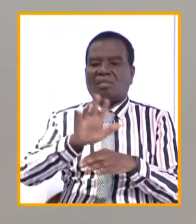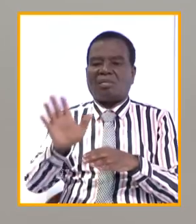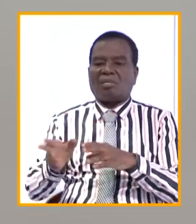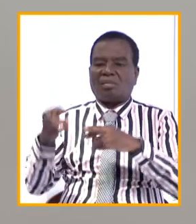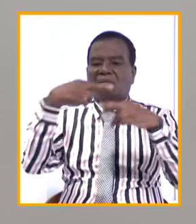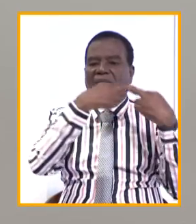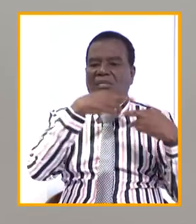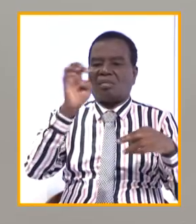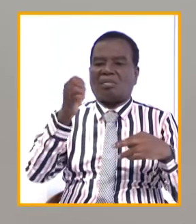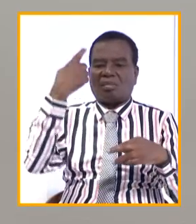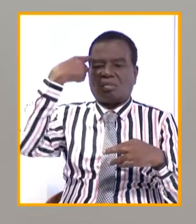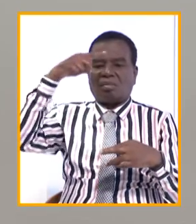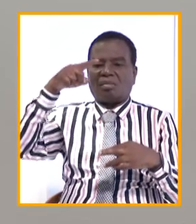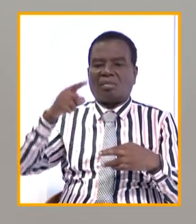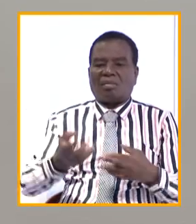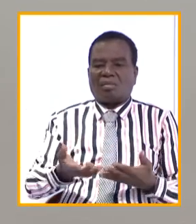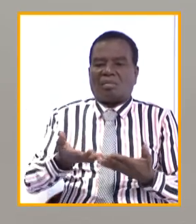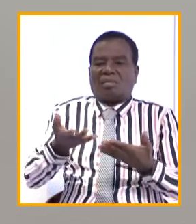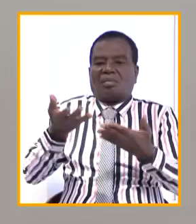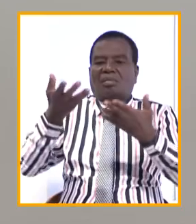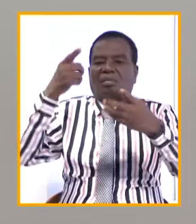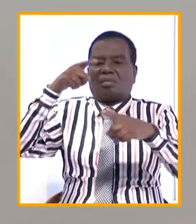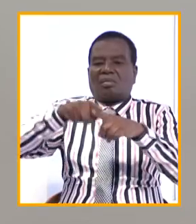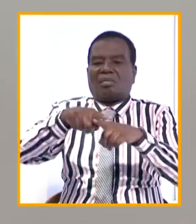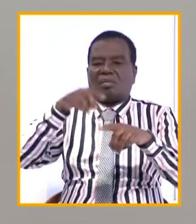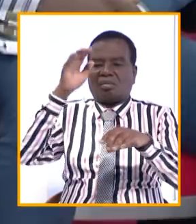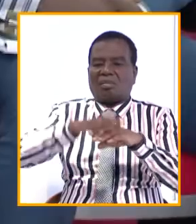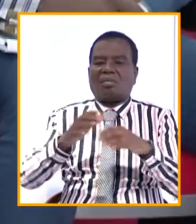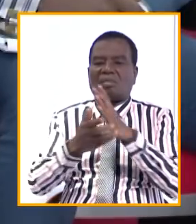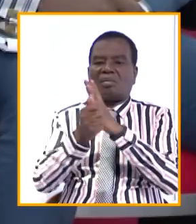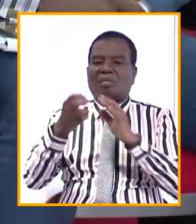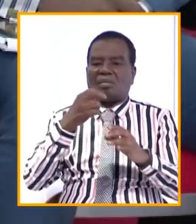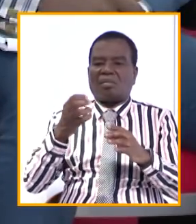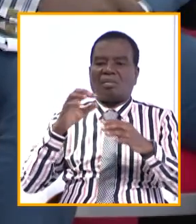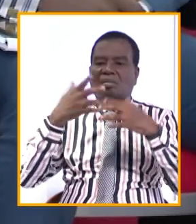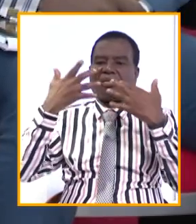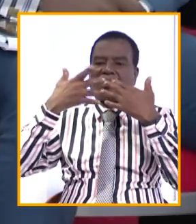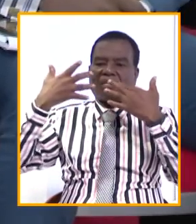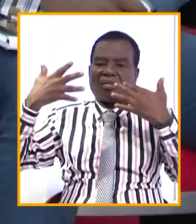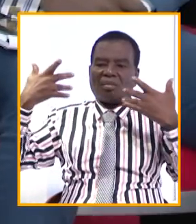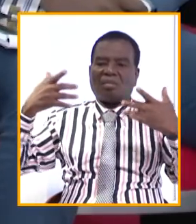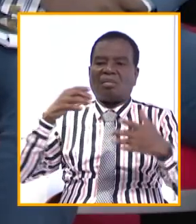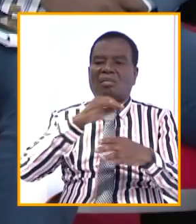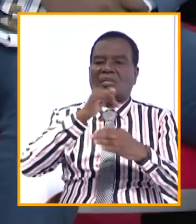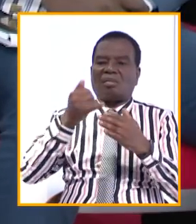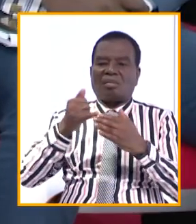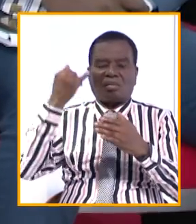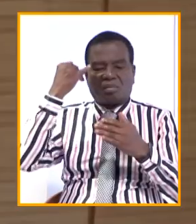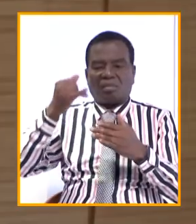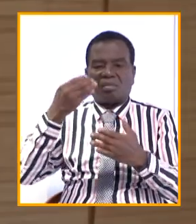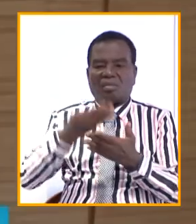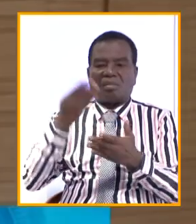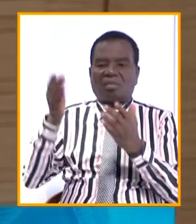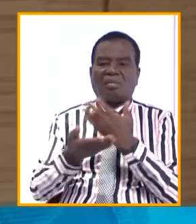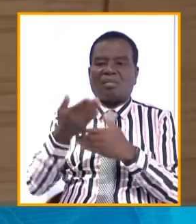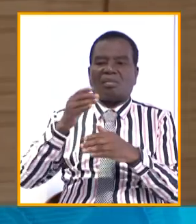responsabilité pour relever le défi sur la qualité de l'air. Cette initiative est financée par l'Organisation des Nations Unies